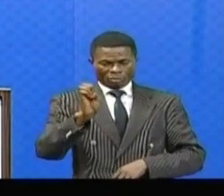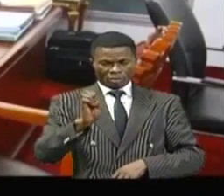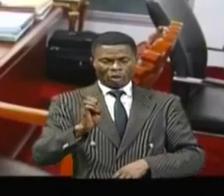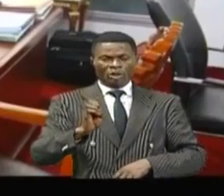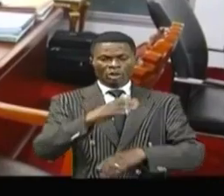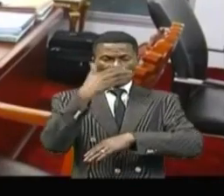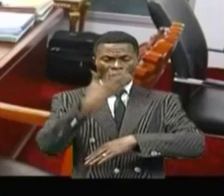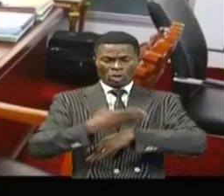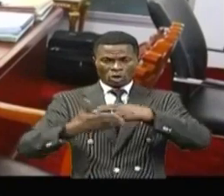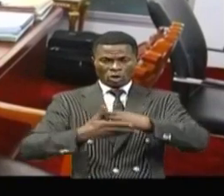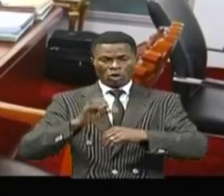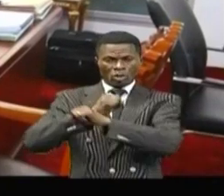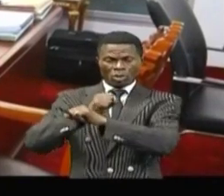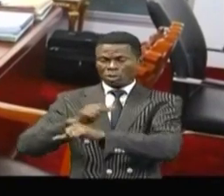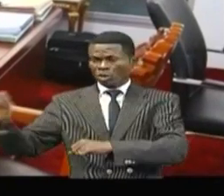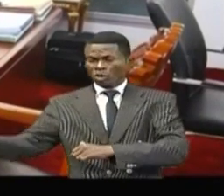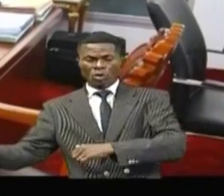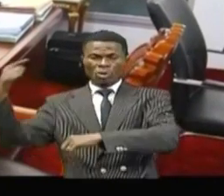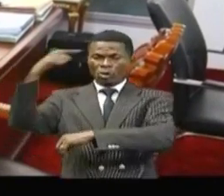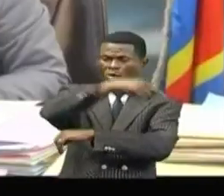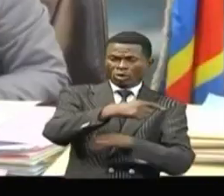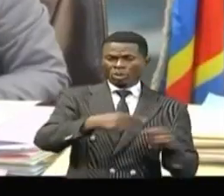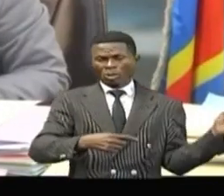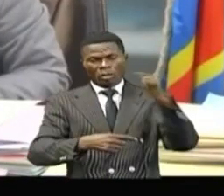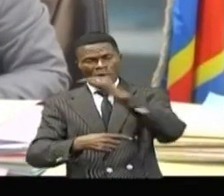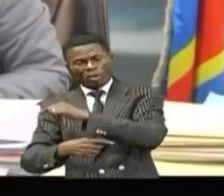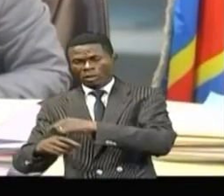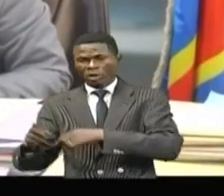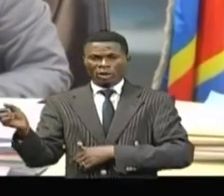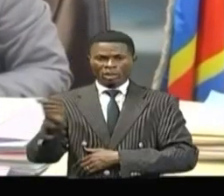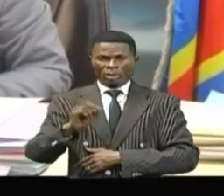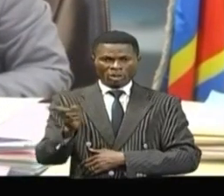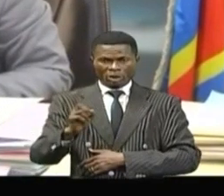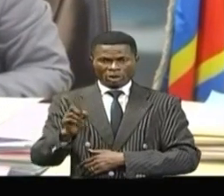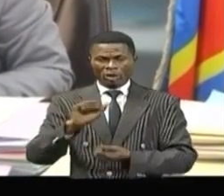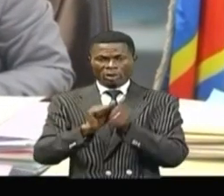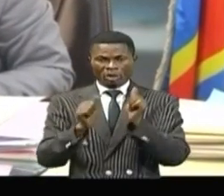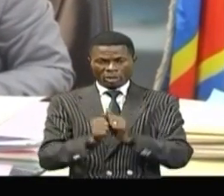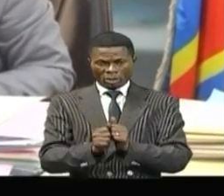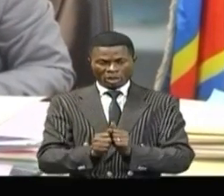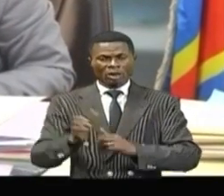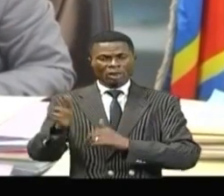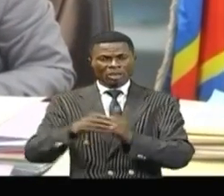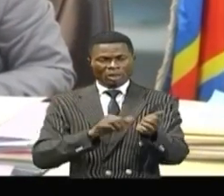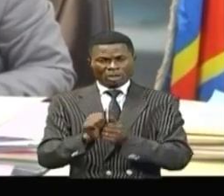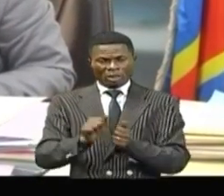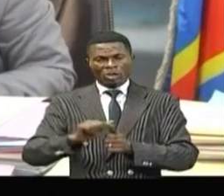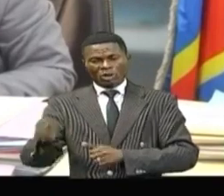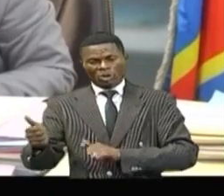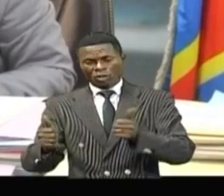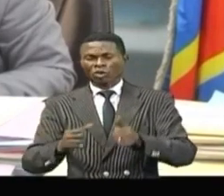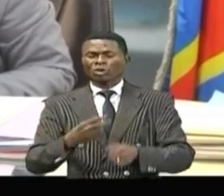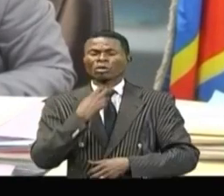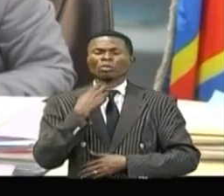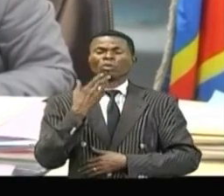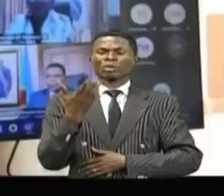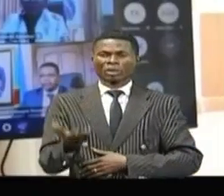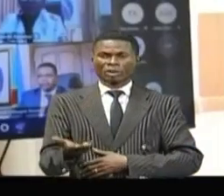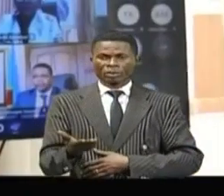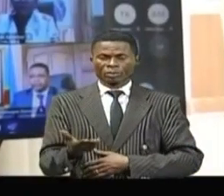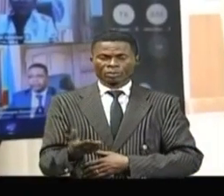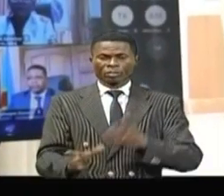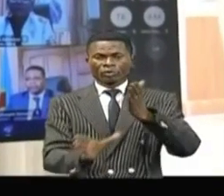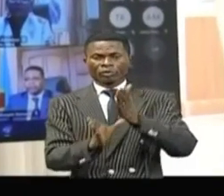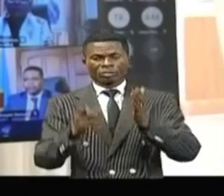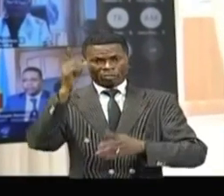empêcher les membres de l'une ou l'autre communauté de se déplacer, aggravant ainsi la situation des uns et des autres. Le